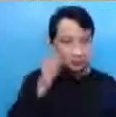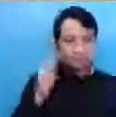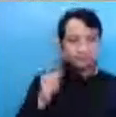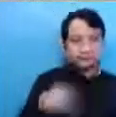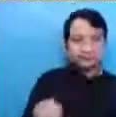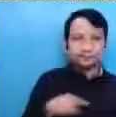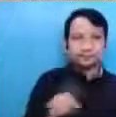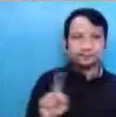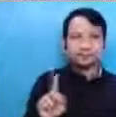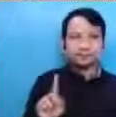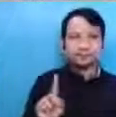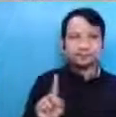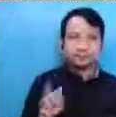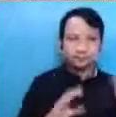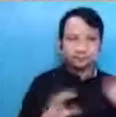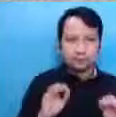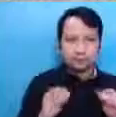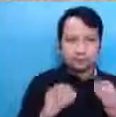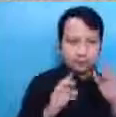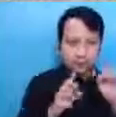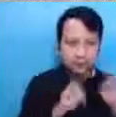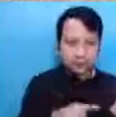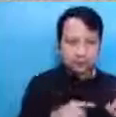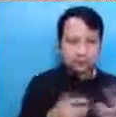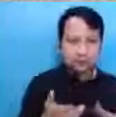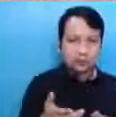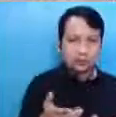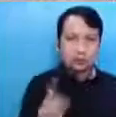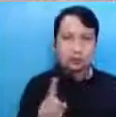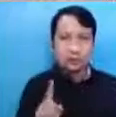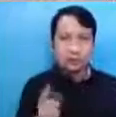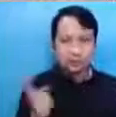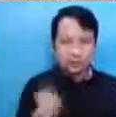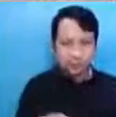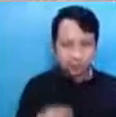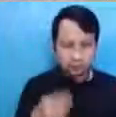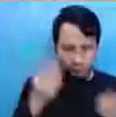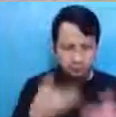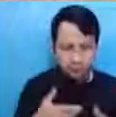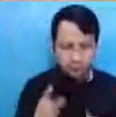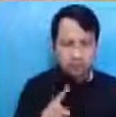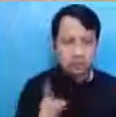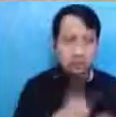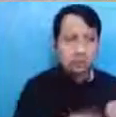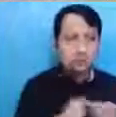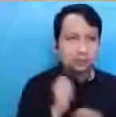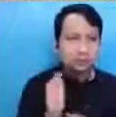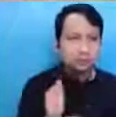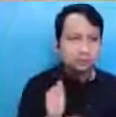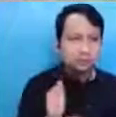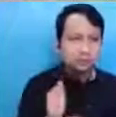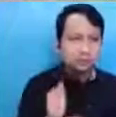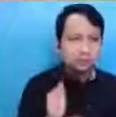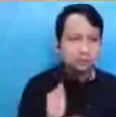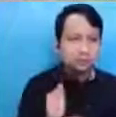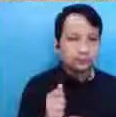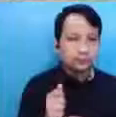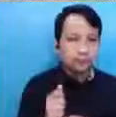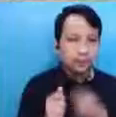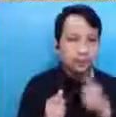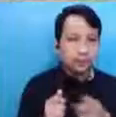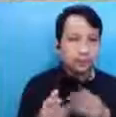Ano na po ang situational report po, Sir Mark? Ano po mga nakarating na po sa inyong ulat patungkol po sa naging epekto po